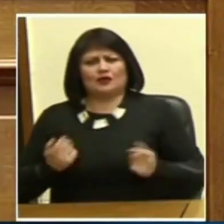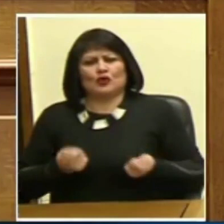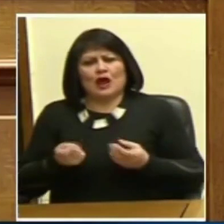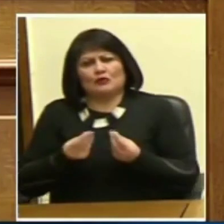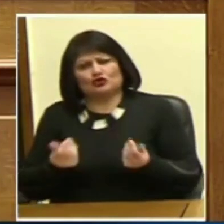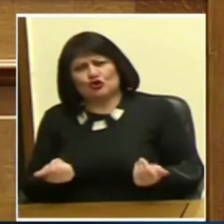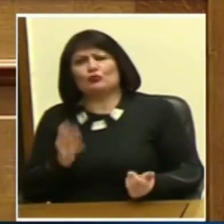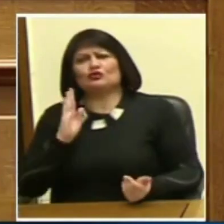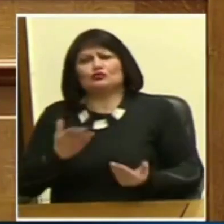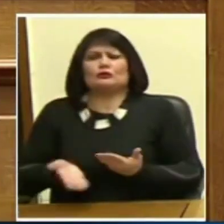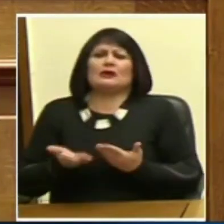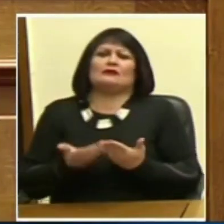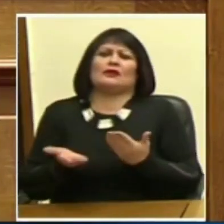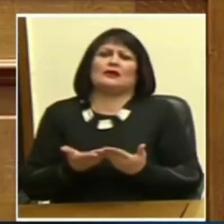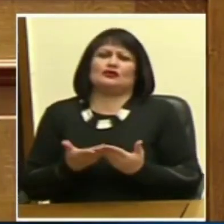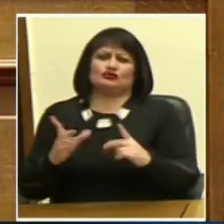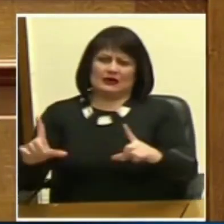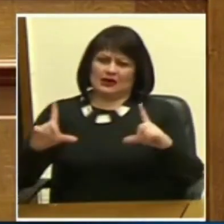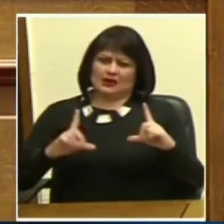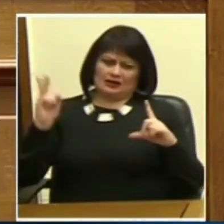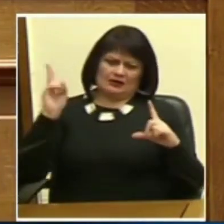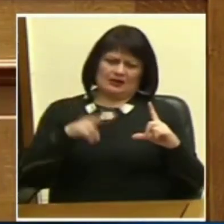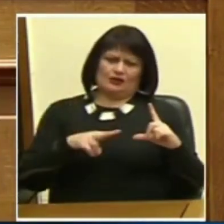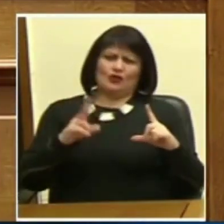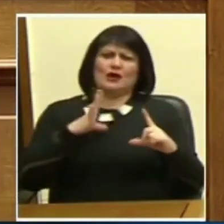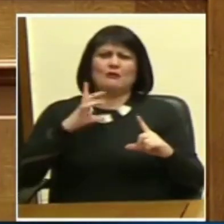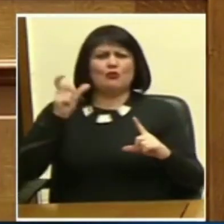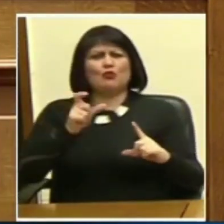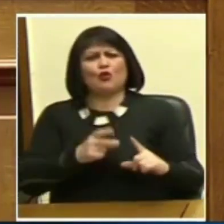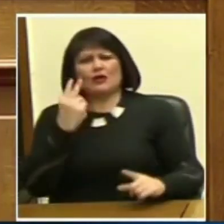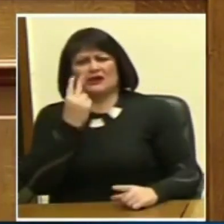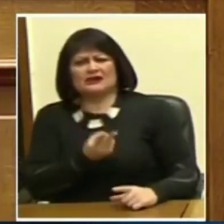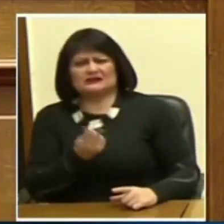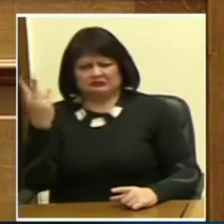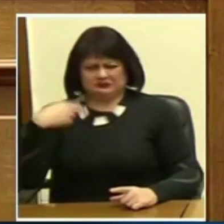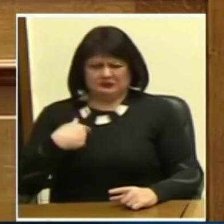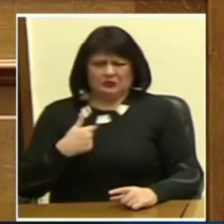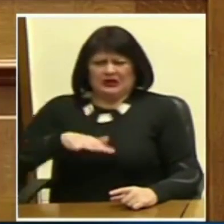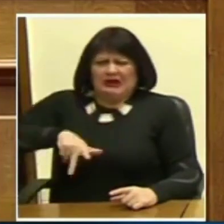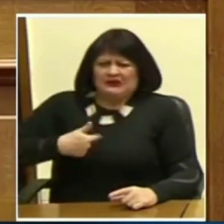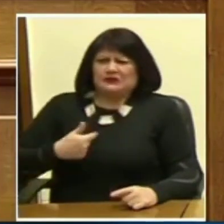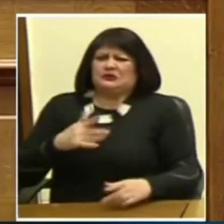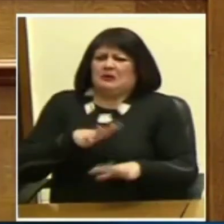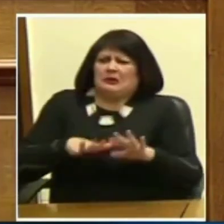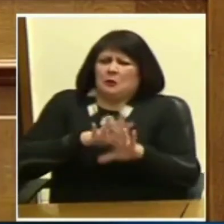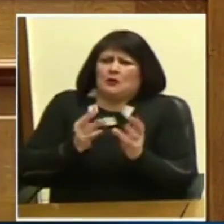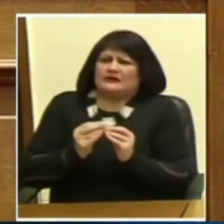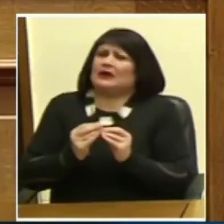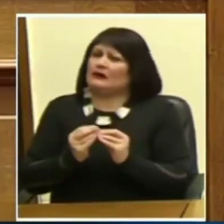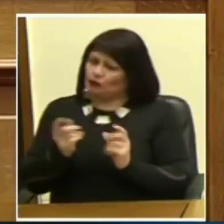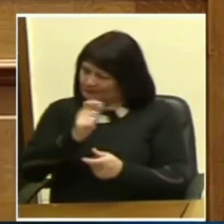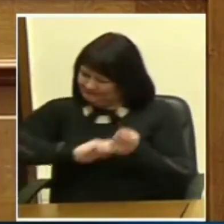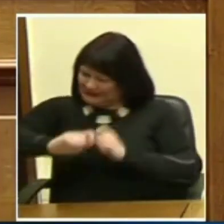αυτό θα βοηθήσει και στην αλλαγή της εικόνας που έχουν, όπως είπα και πριν, οι πολίτες προς το πρόσωπό μας. Επίσης, ζητούμε